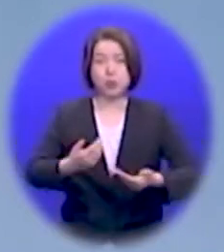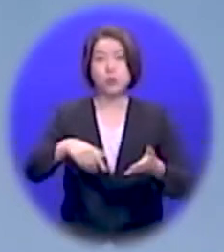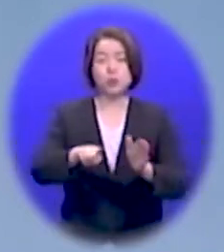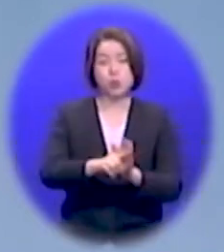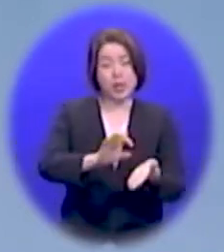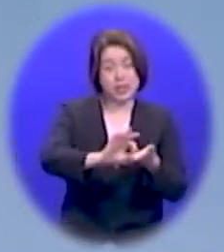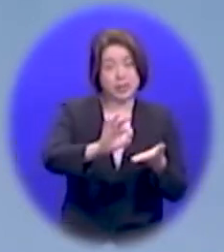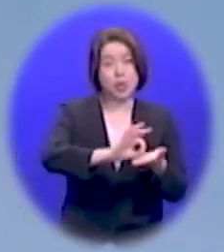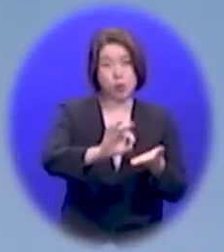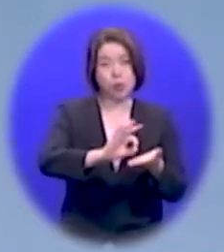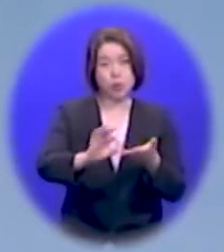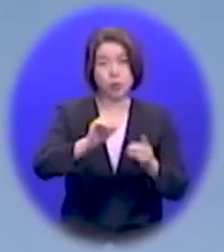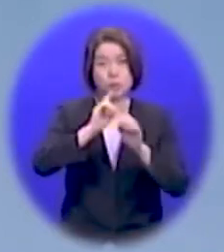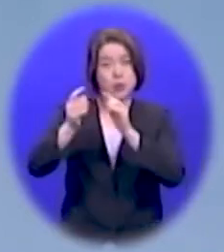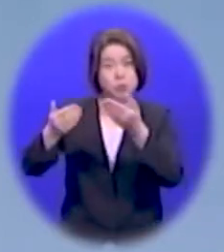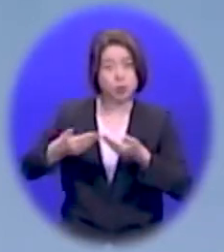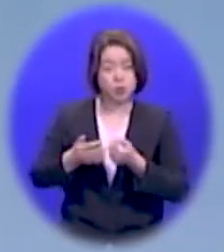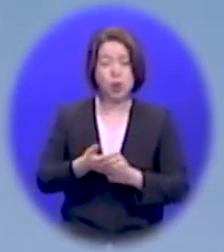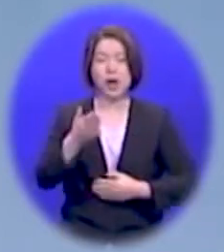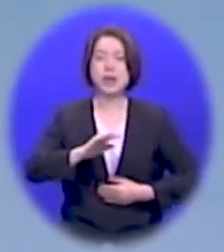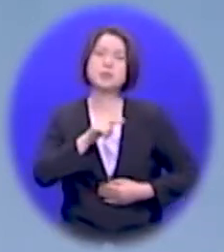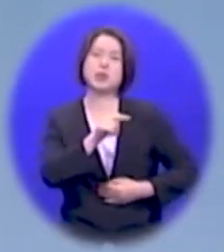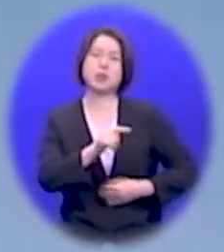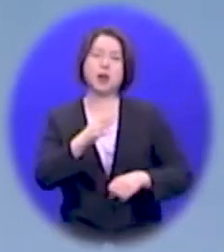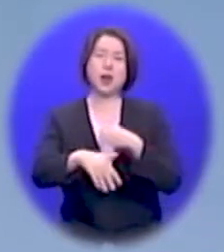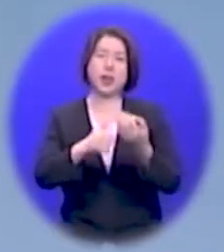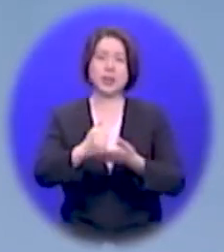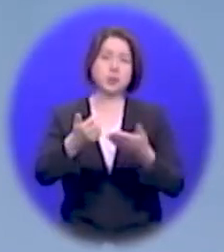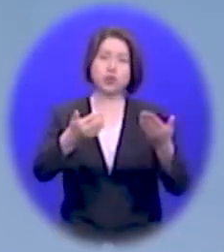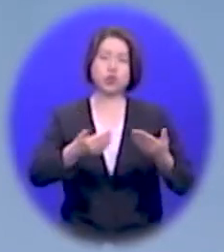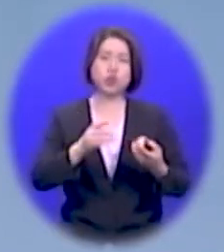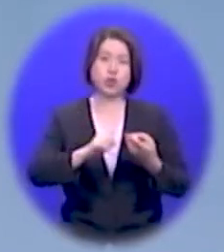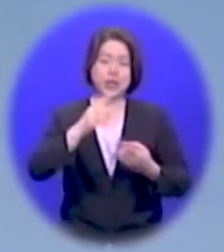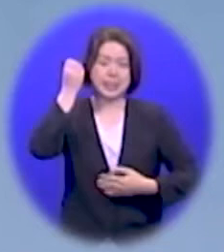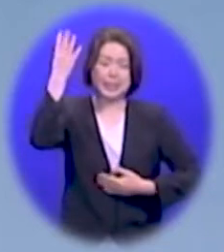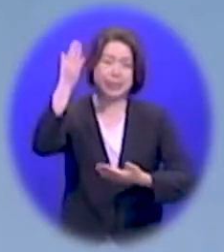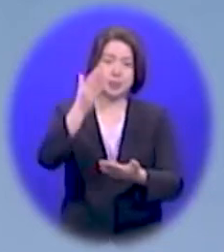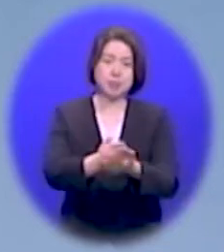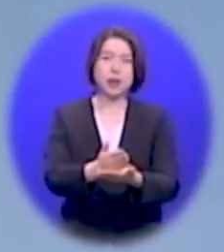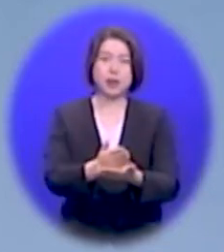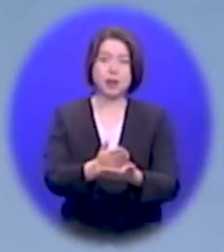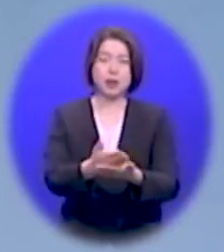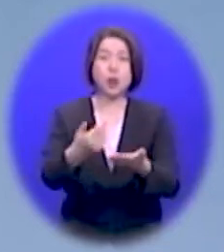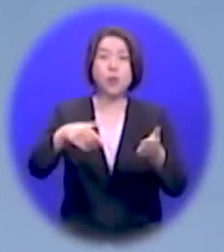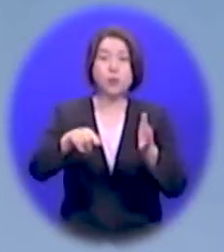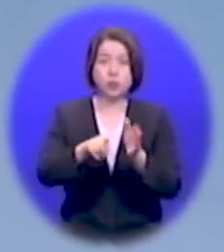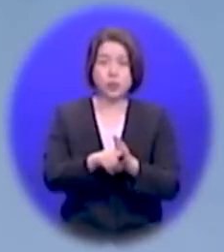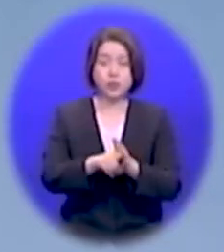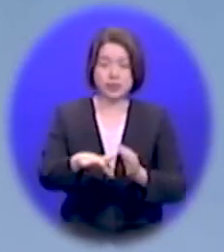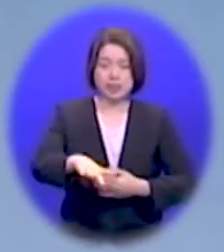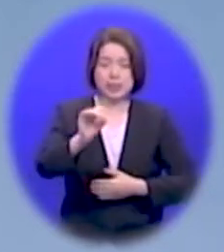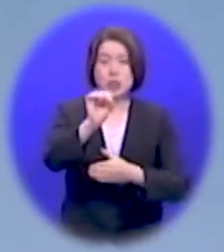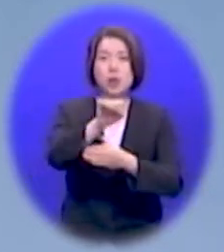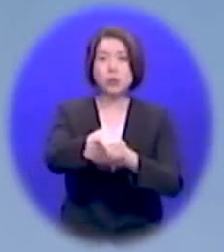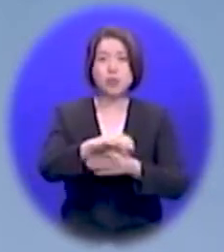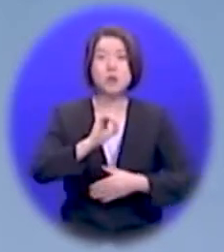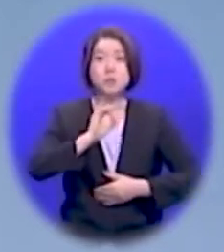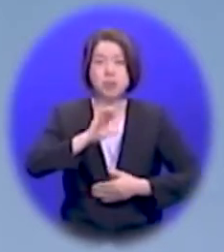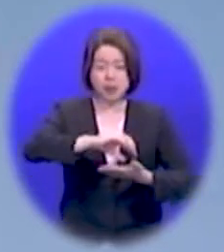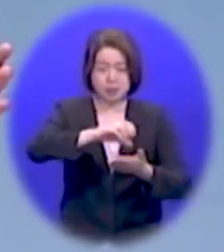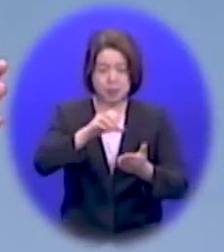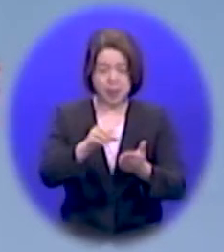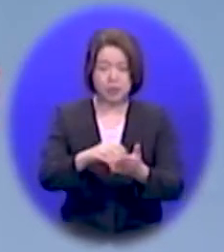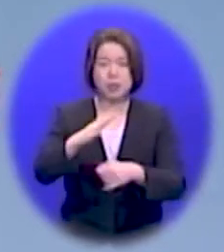하시면서 그러나 이것이 하나님이 주신 것이라는 것을 잊어버리지 않게 하기 위하여 첫 열매 만큼은